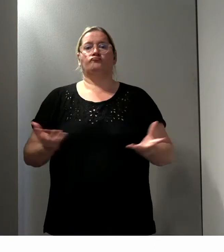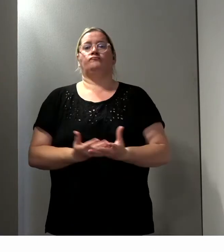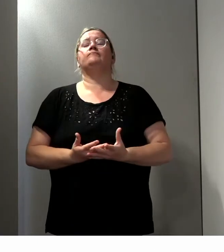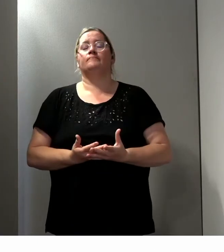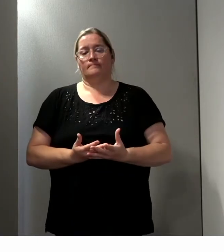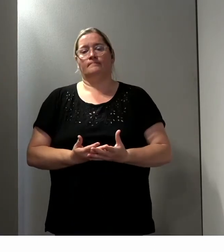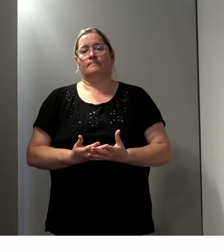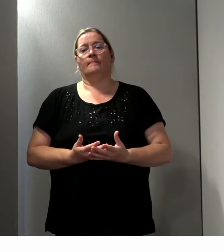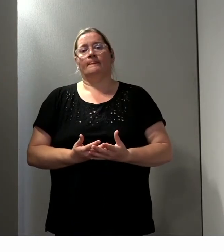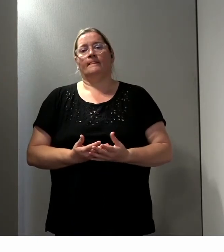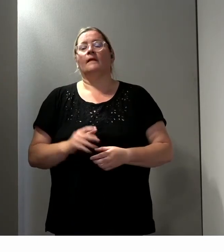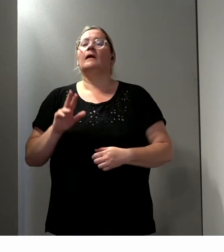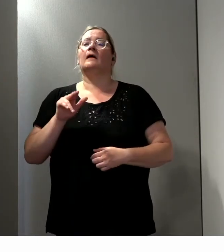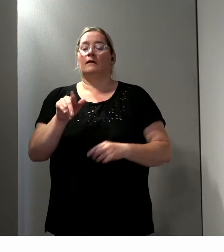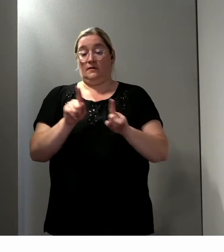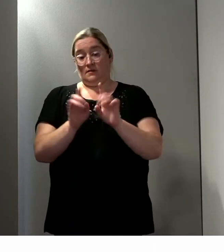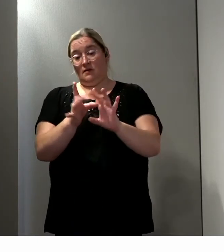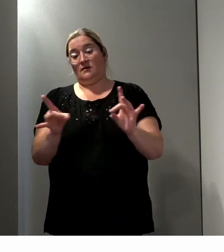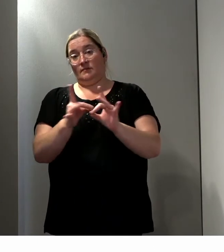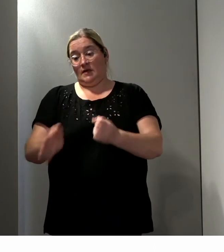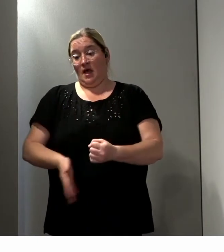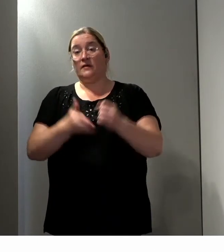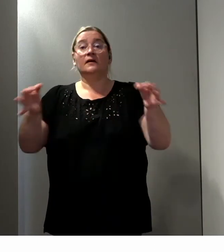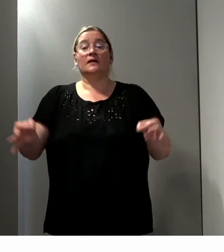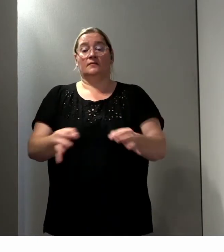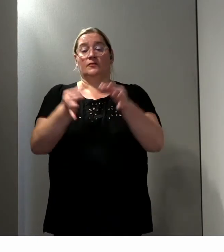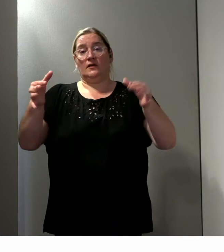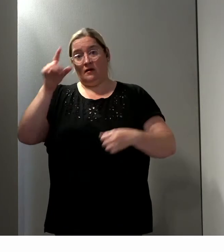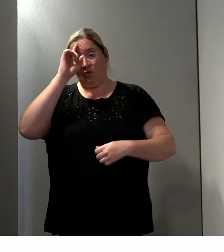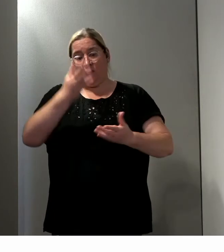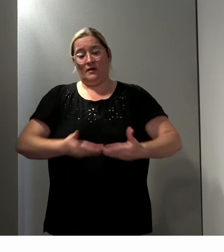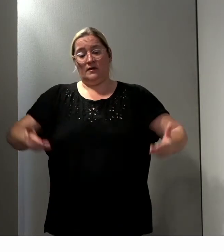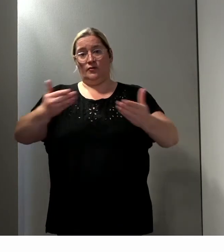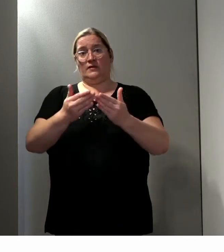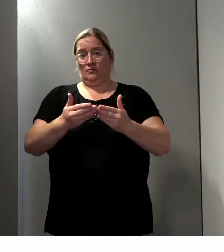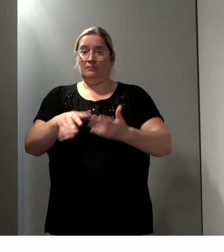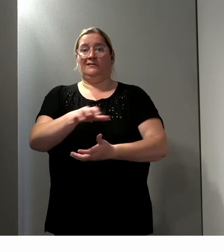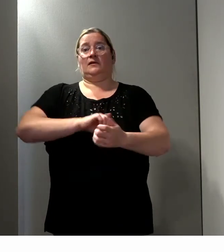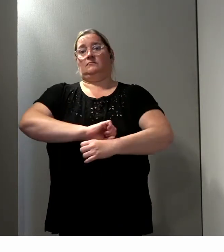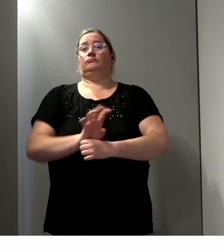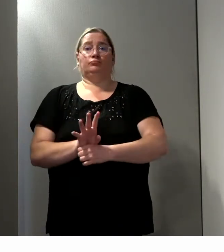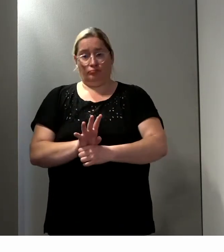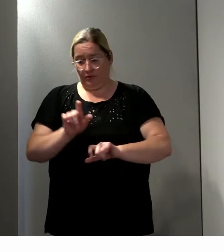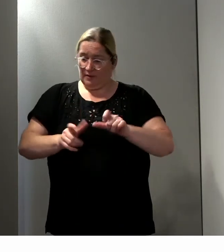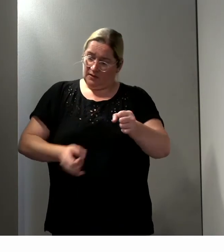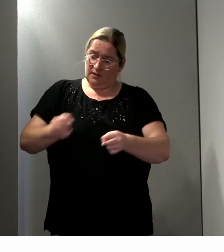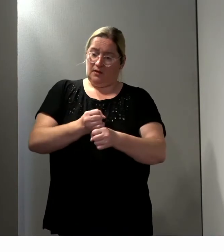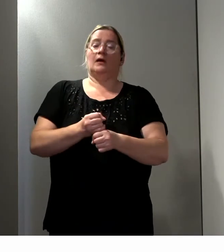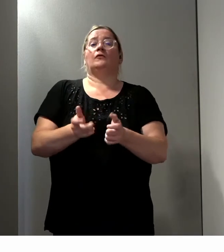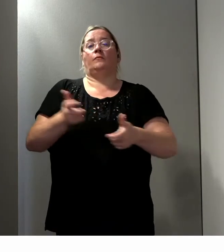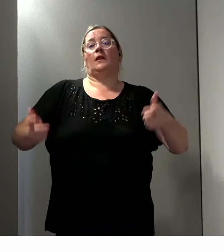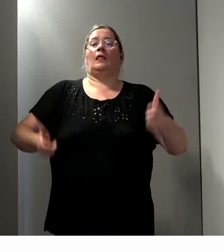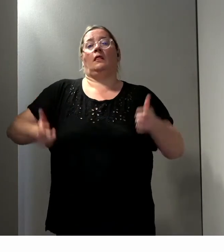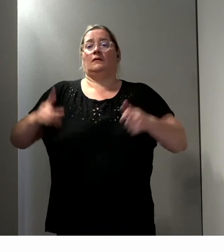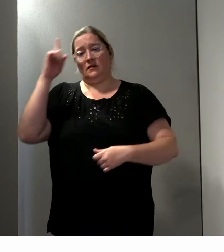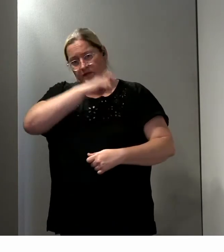puis après, je reviendrai sur une aide exceptionnelle qu'on a mis en place parce que la situation de crise, elle a quand même été très compliquée pour les entrepreneurs. Mais je reviens à